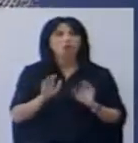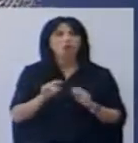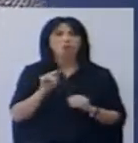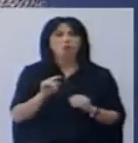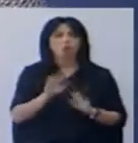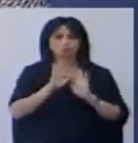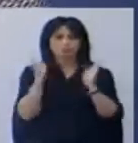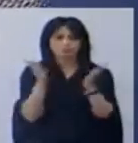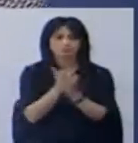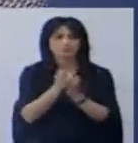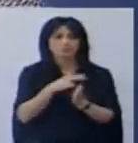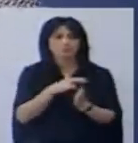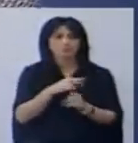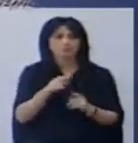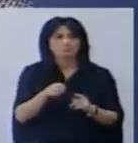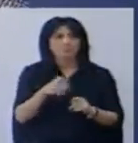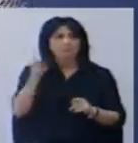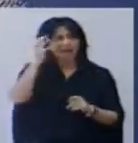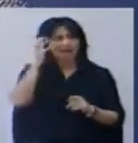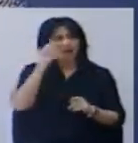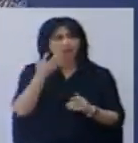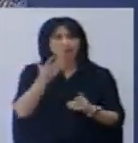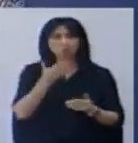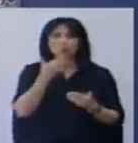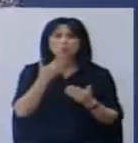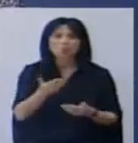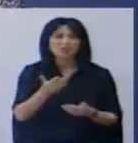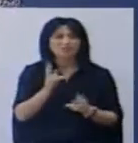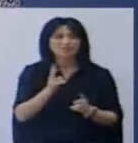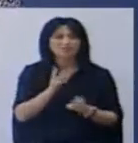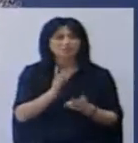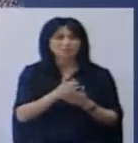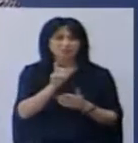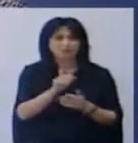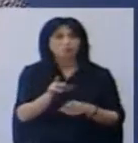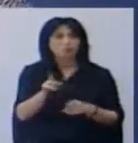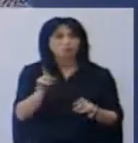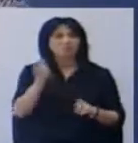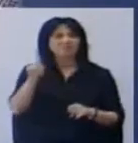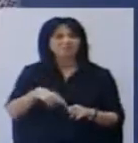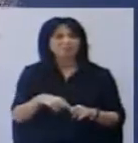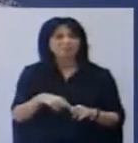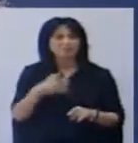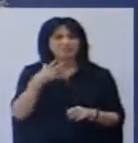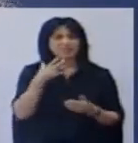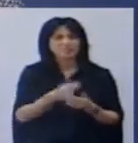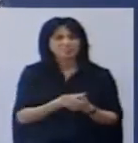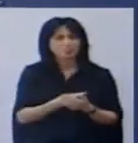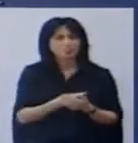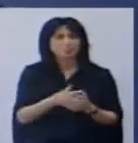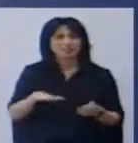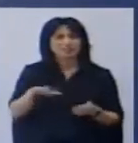ფოთის დეპუტატი. მას კახეთიდანაც რომ მოაკითხოს თქვა და ადამიანმა, ის ვალდებულია საკუთარი